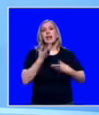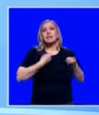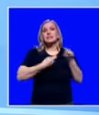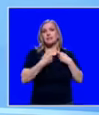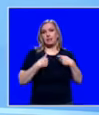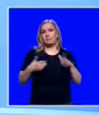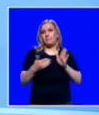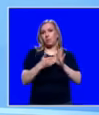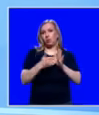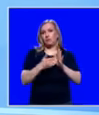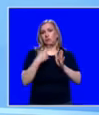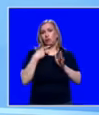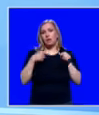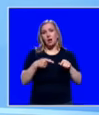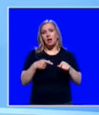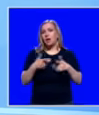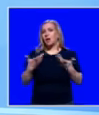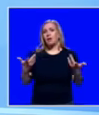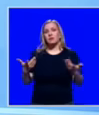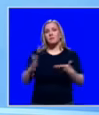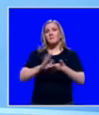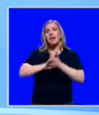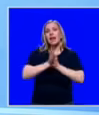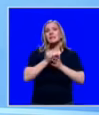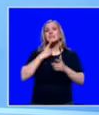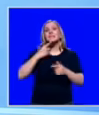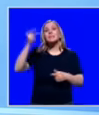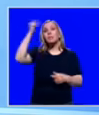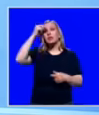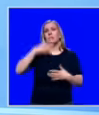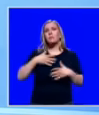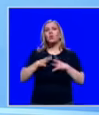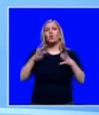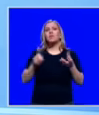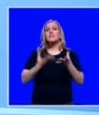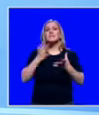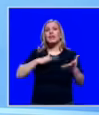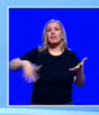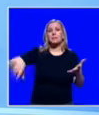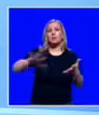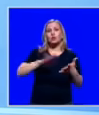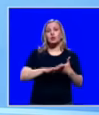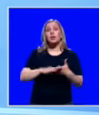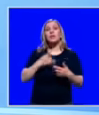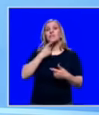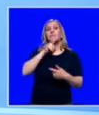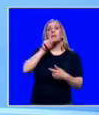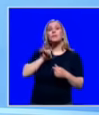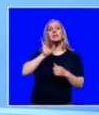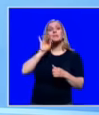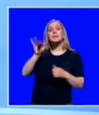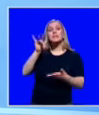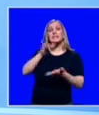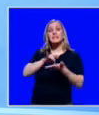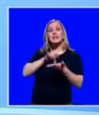Защо? Защото тя е вредна за България. Плюс това ние имаме толкова зелени площи и толкова... Въпросът е за бъдещето на въглищните централи.